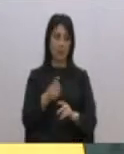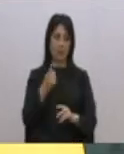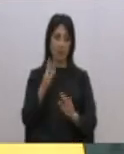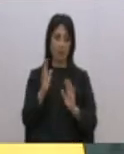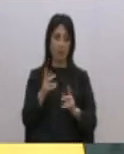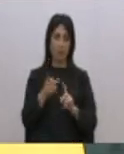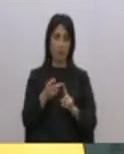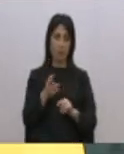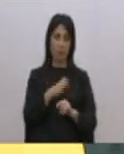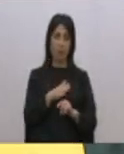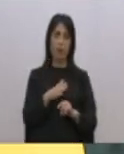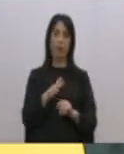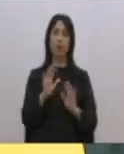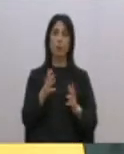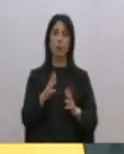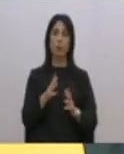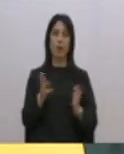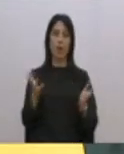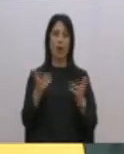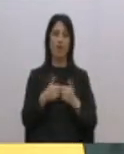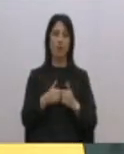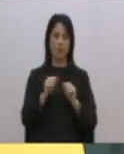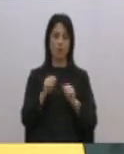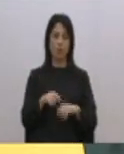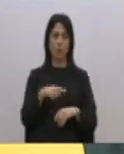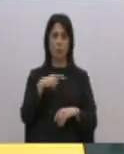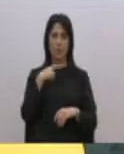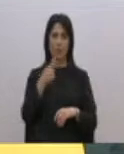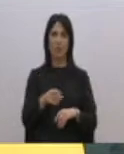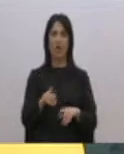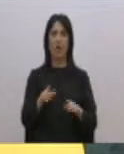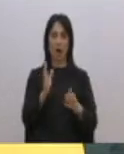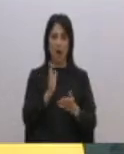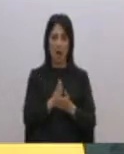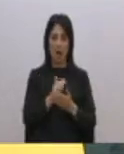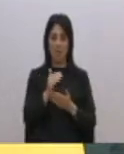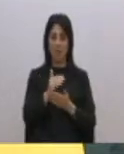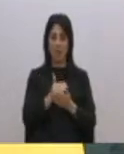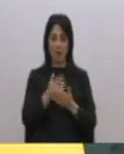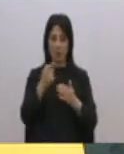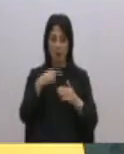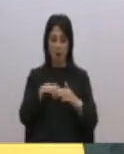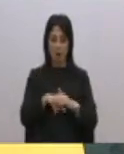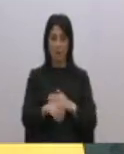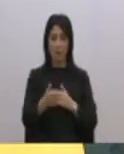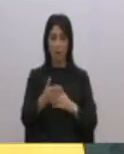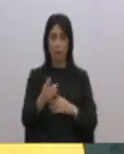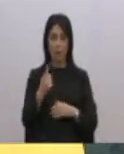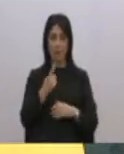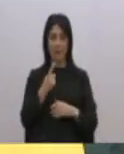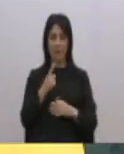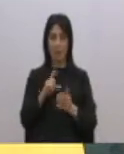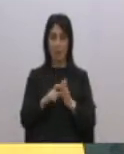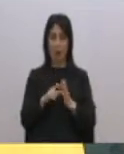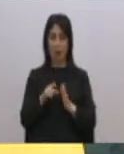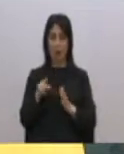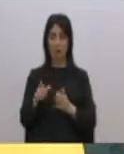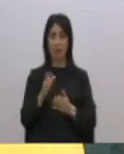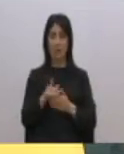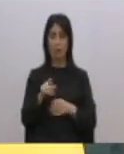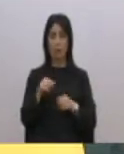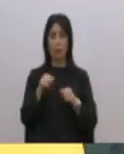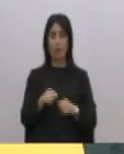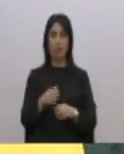და მეორე შემთხვევა, როცა ავტომატურად შეიძლება ითქვას არსებული რეჟიმიდან გამომდინარე, თუ სამართლოს აკანში აღმოჩნდება, მას ეს